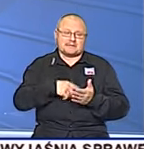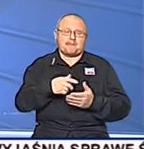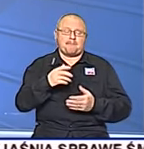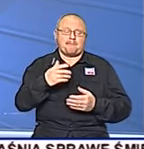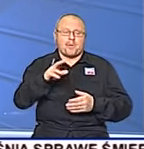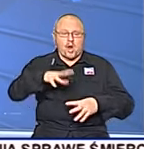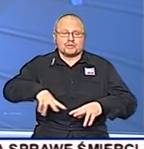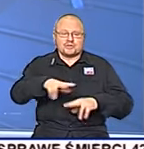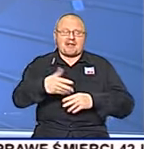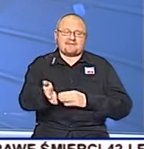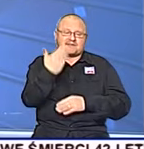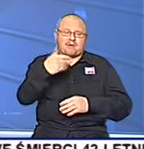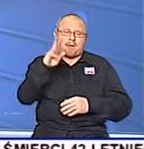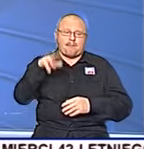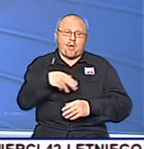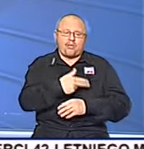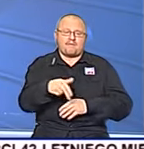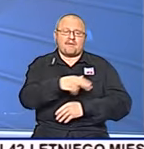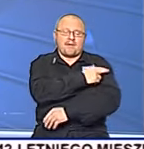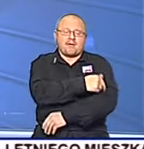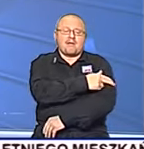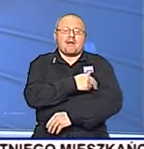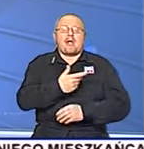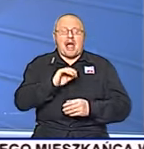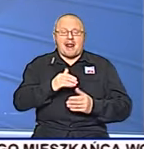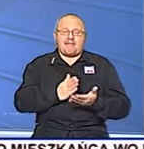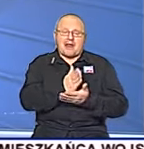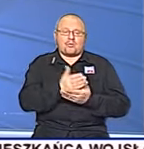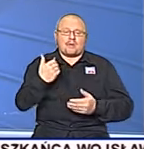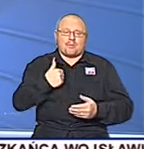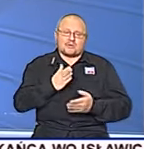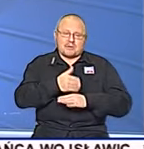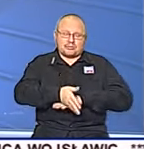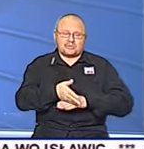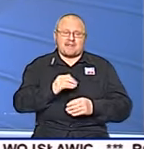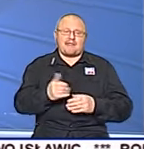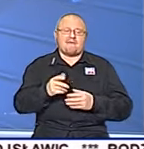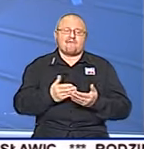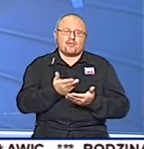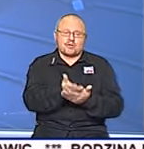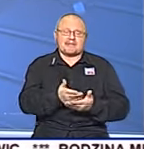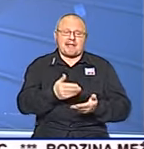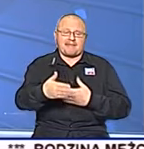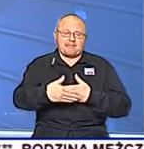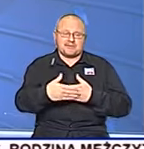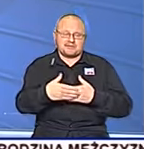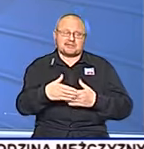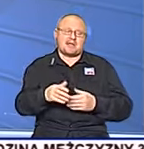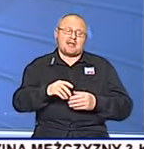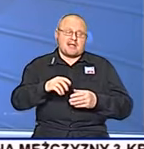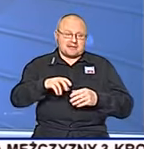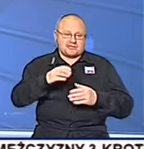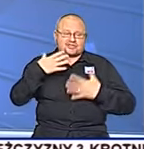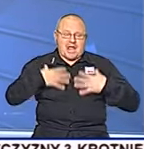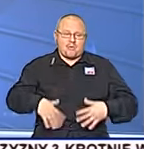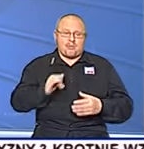Ambulans dojechał prawie po 2 godzinach. Niestety na ratunek było już za późno. Na wniosek najbliższych ciało ekshumowano, jednak wstępne wyniki